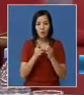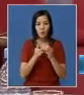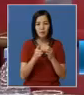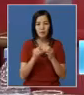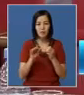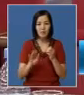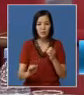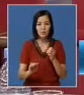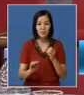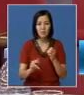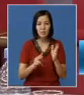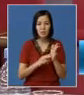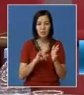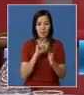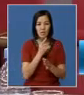7